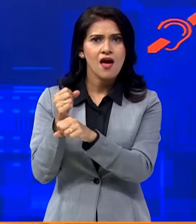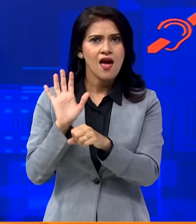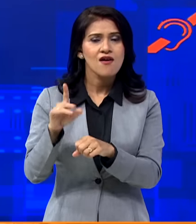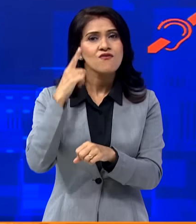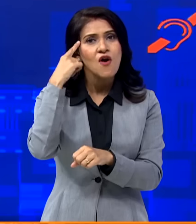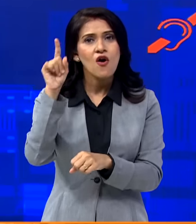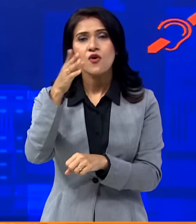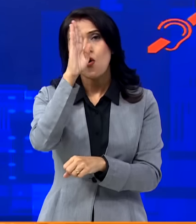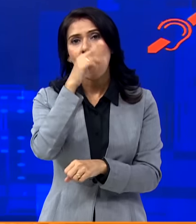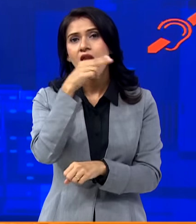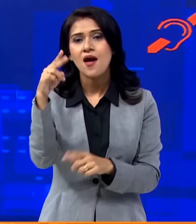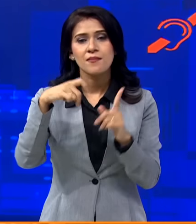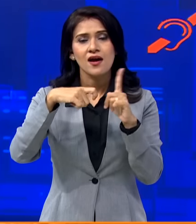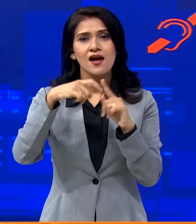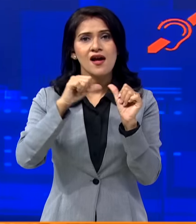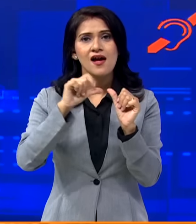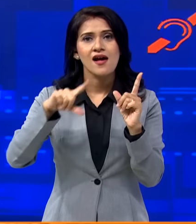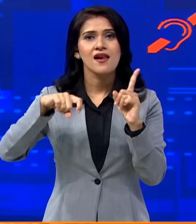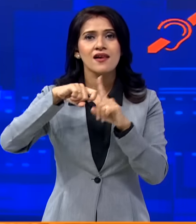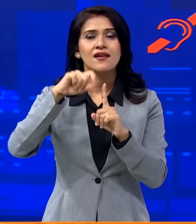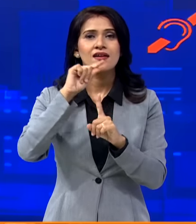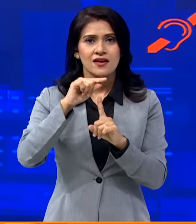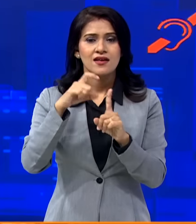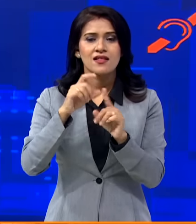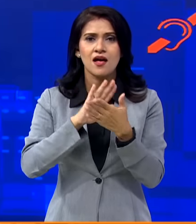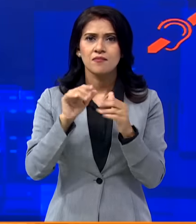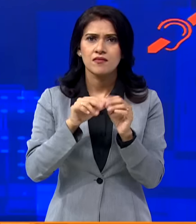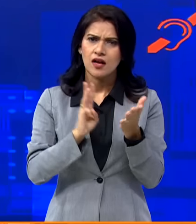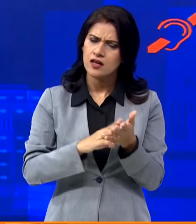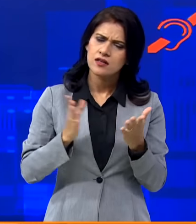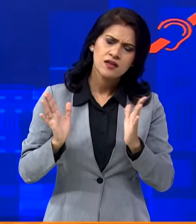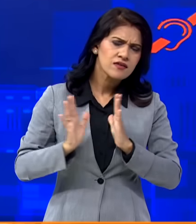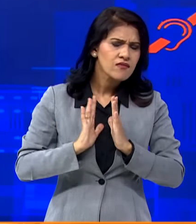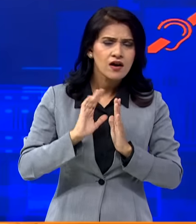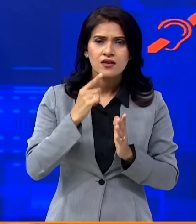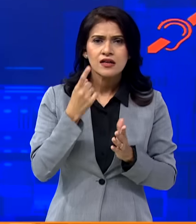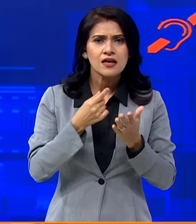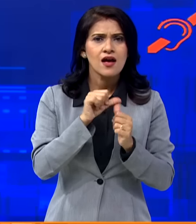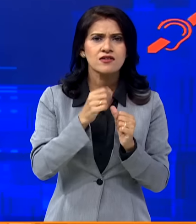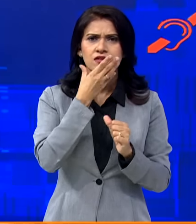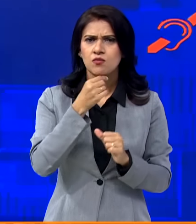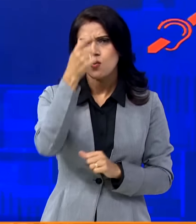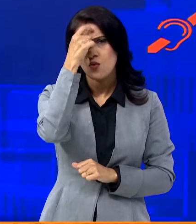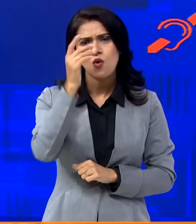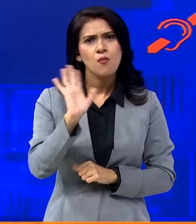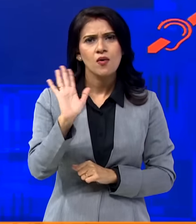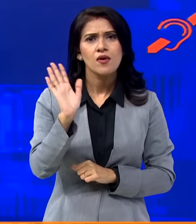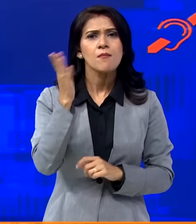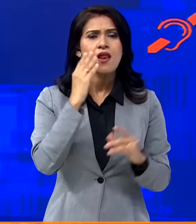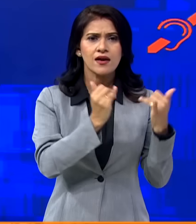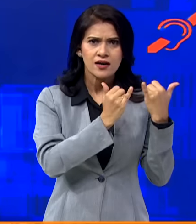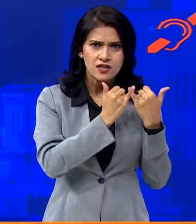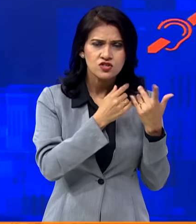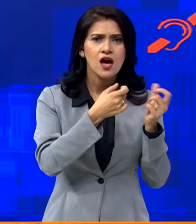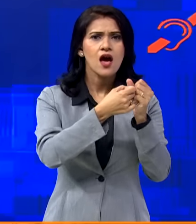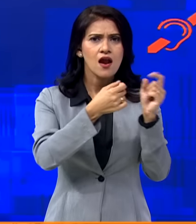चाहिए भ न के जितने अवतार हुए हैं उन पर फिल्म बनी है सीरियल बने हैं और मैं आपको रजत जी बताऊं जब मैं पहली बार